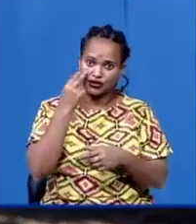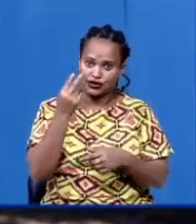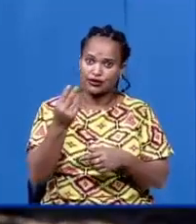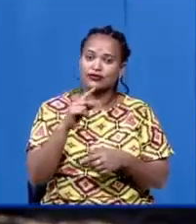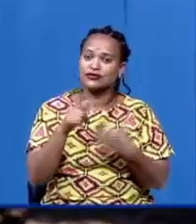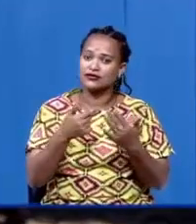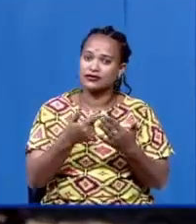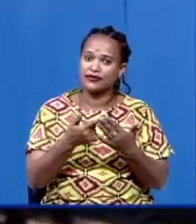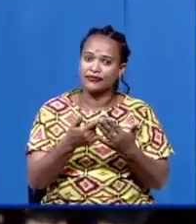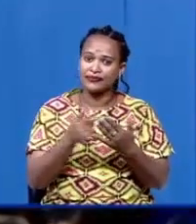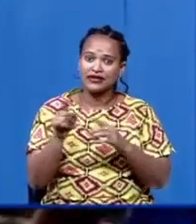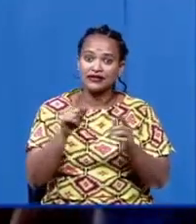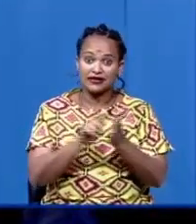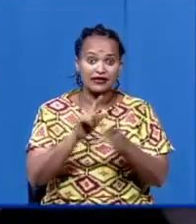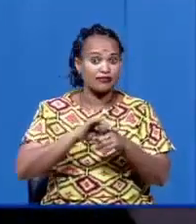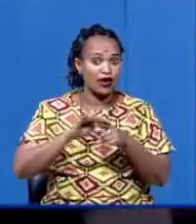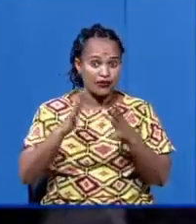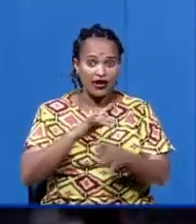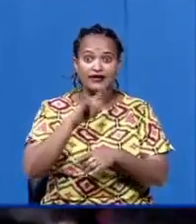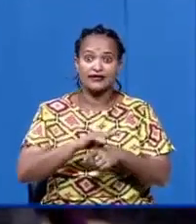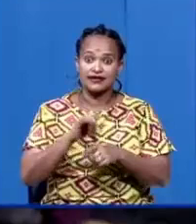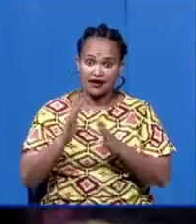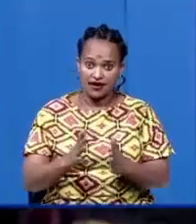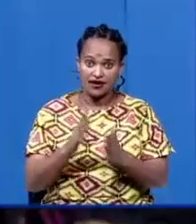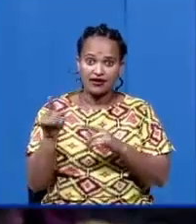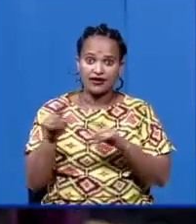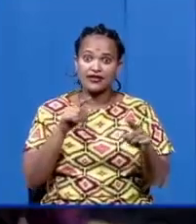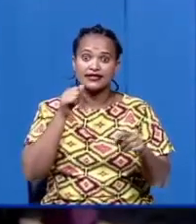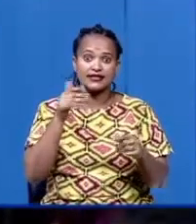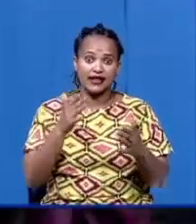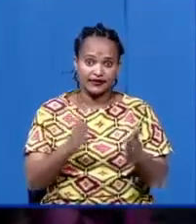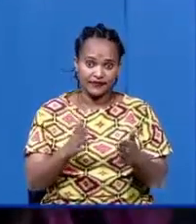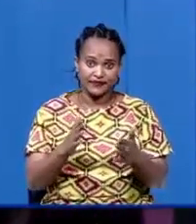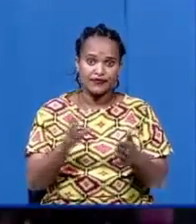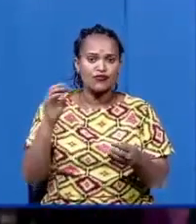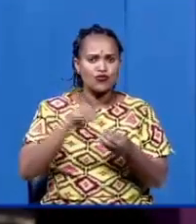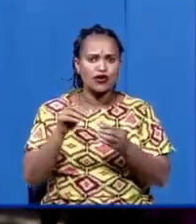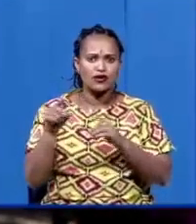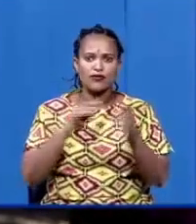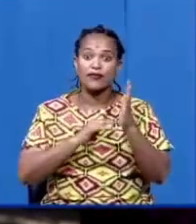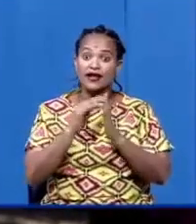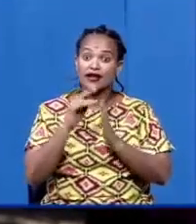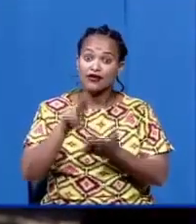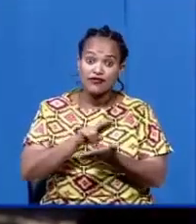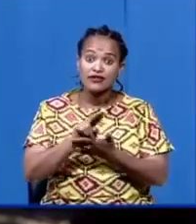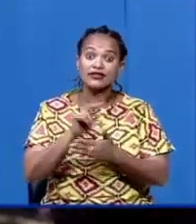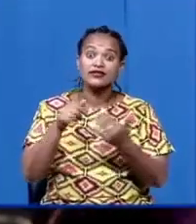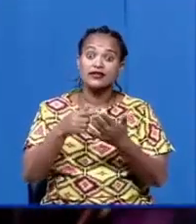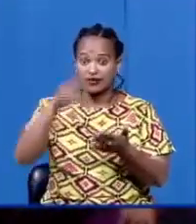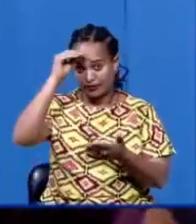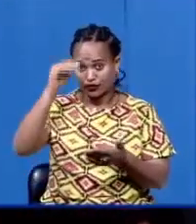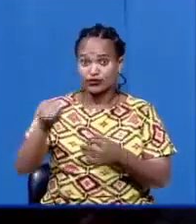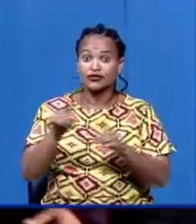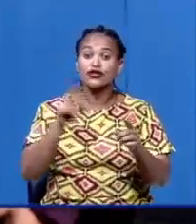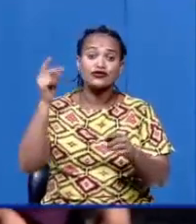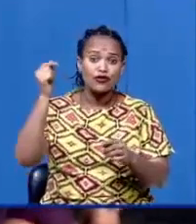ሶ እንደ ህግ ባለሙያም እንደ ዜጋም እንደ ሴትም ሞር ደግሞ መቀሌ ዩኒቨርሲቲ ስለተማርኩኝ